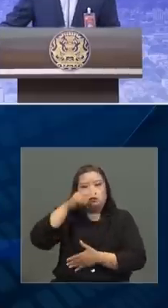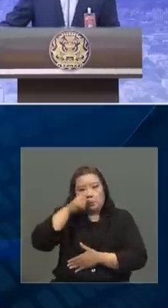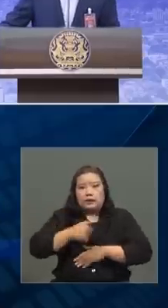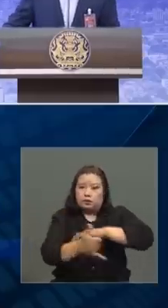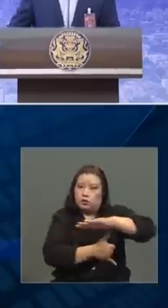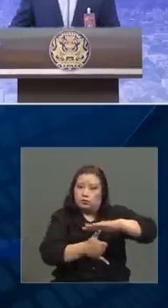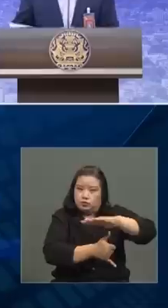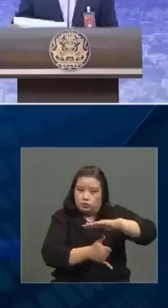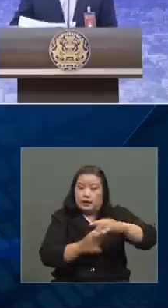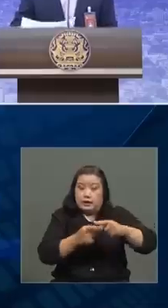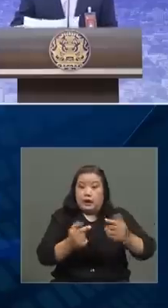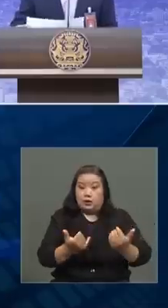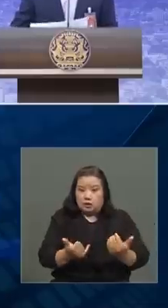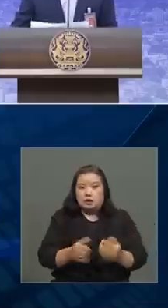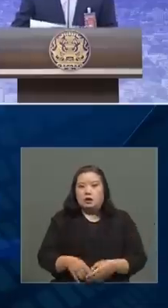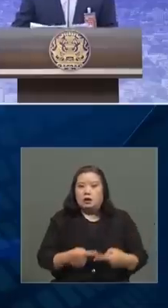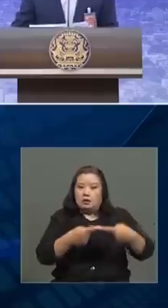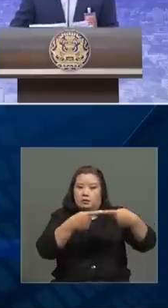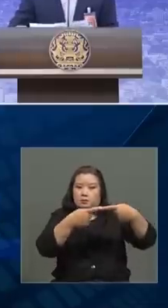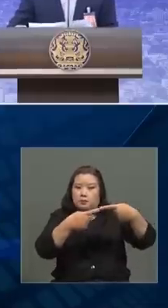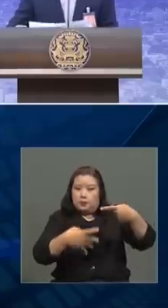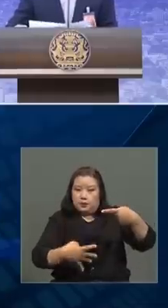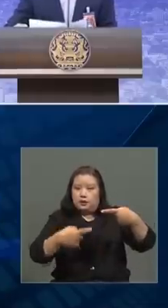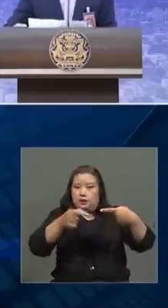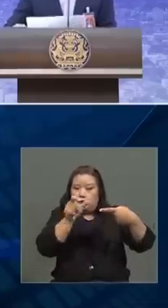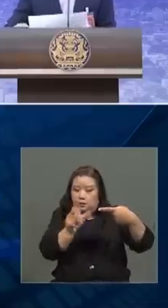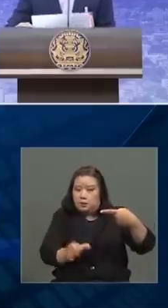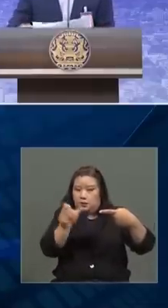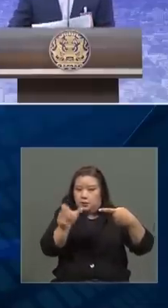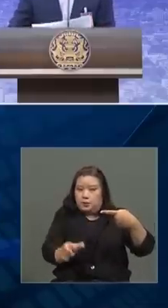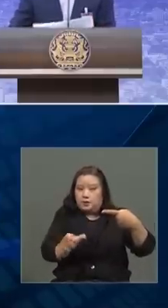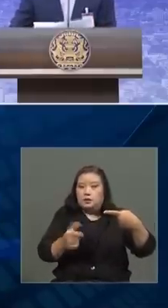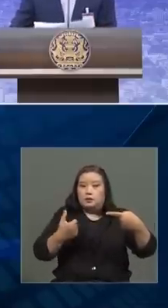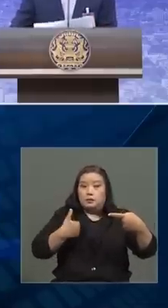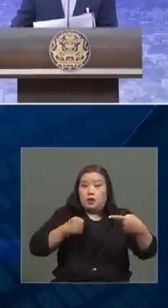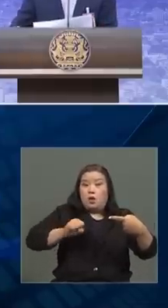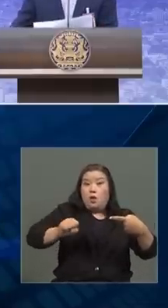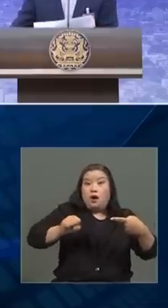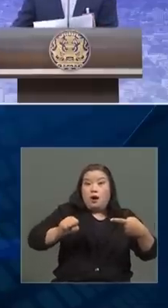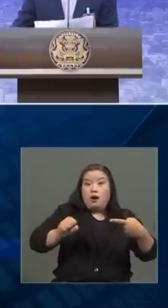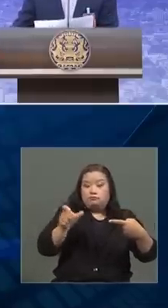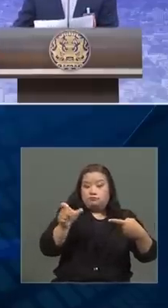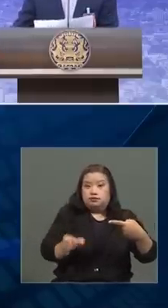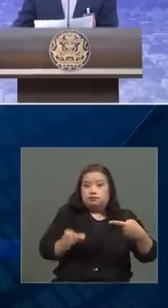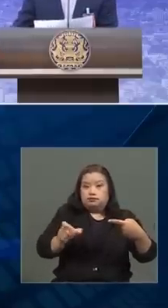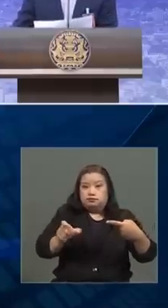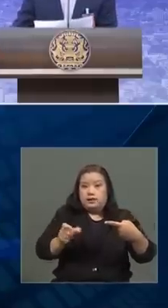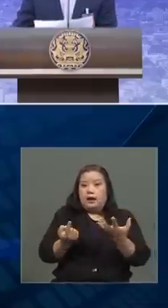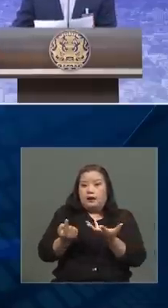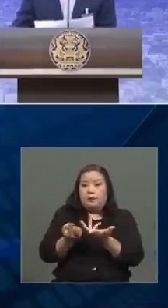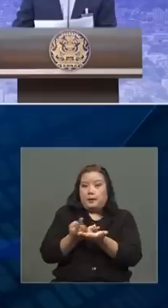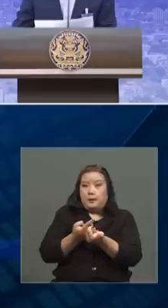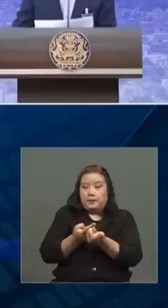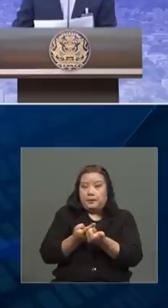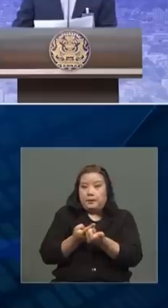ในสกอร์บอร์ดซึ่งไล่เรียงตามการสะสมทั้งขวามือสุดนะครับจะเป็นตัวเลขที่ได้เรียนกันมา